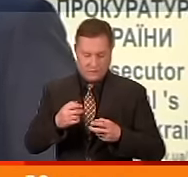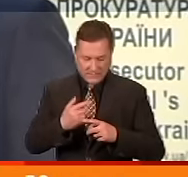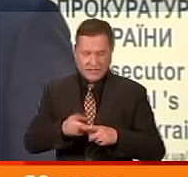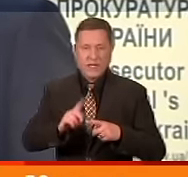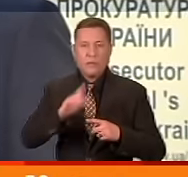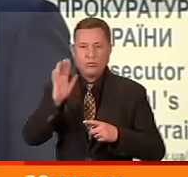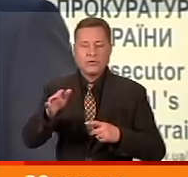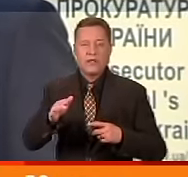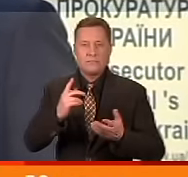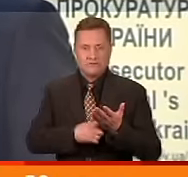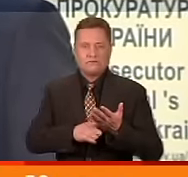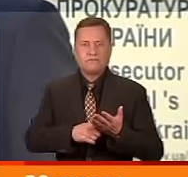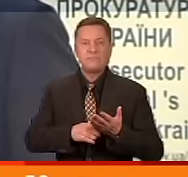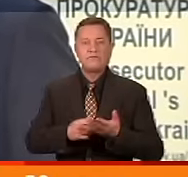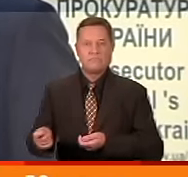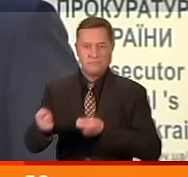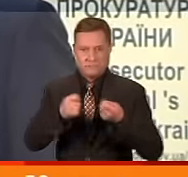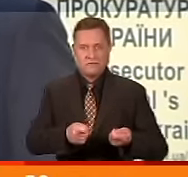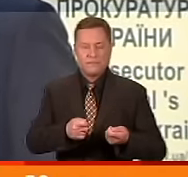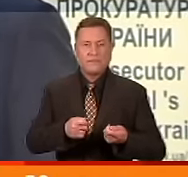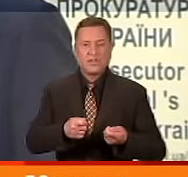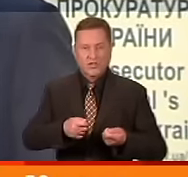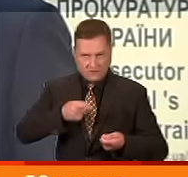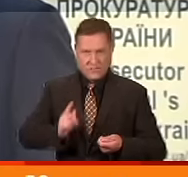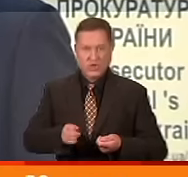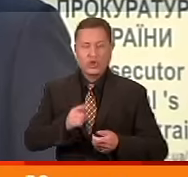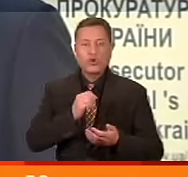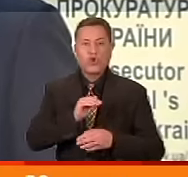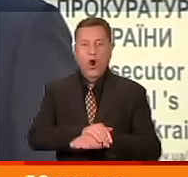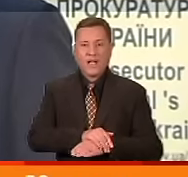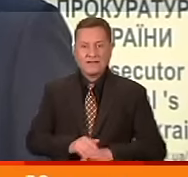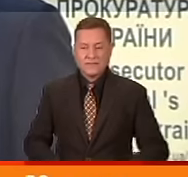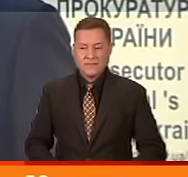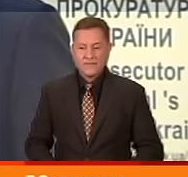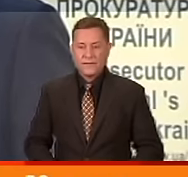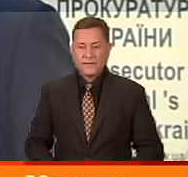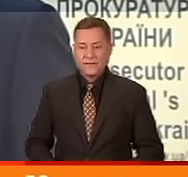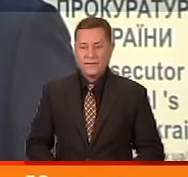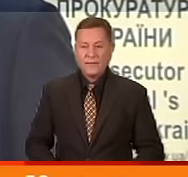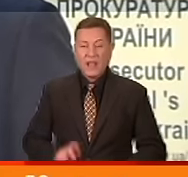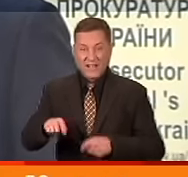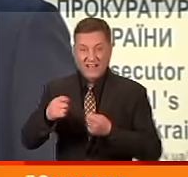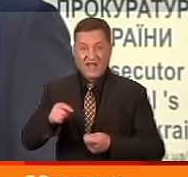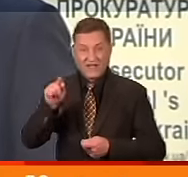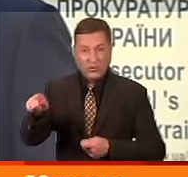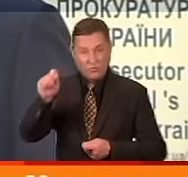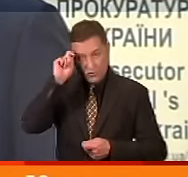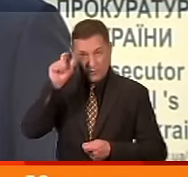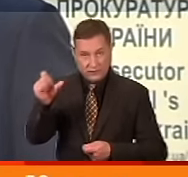це матеріали до департаменту і робочої групи, яку очолює Петро Шкутяк. Маю на